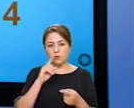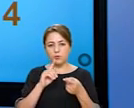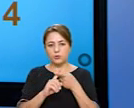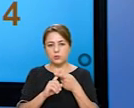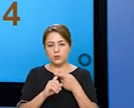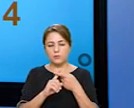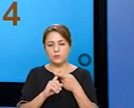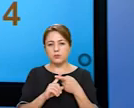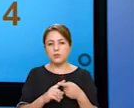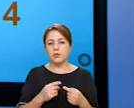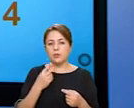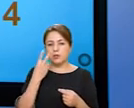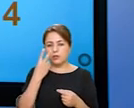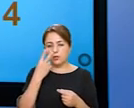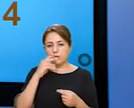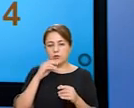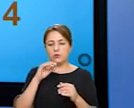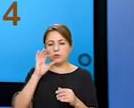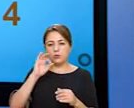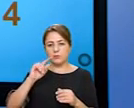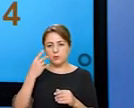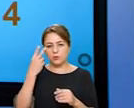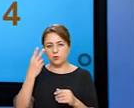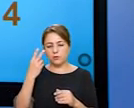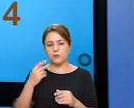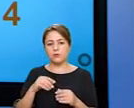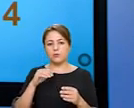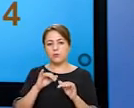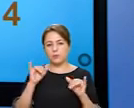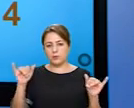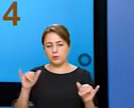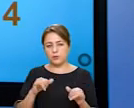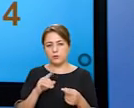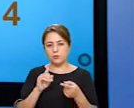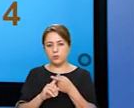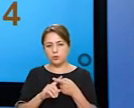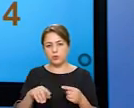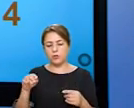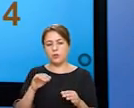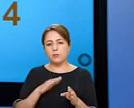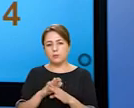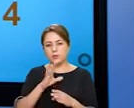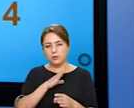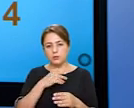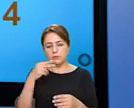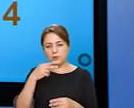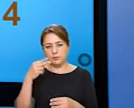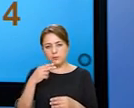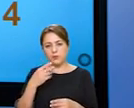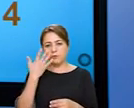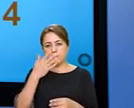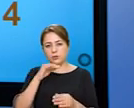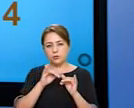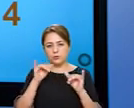qo'shamiz, qayerdan keldi? 2 ni 0.15 ga ko'paytirdik. 1 qo'shdik 4/125. Барабар. Демек,